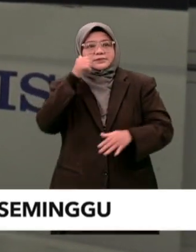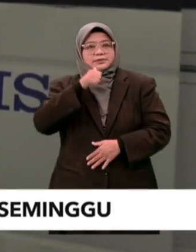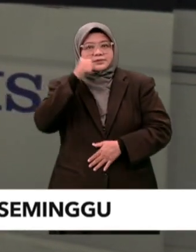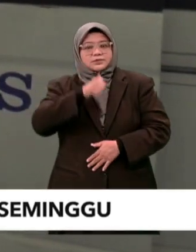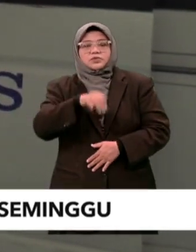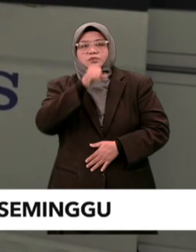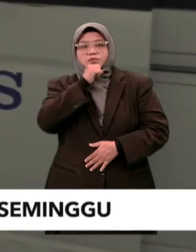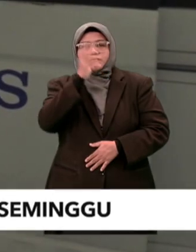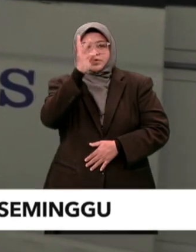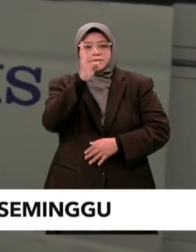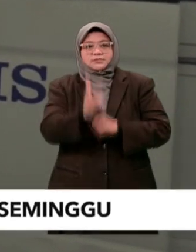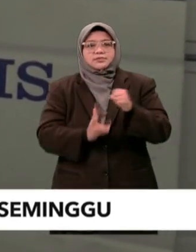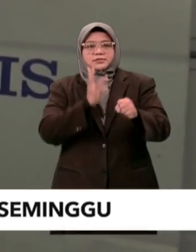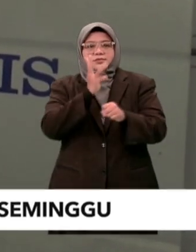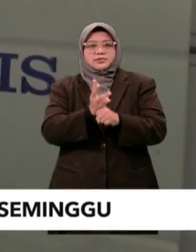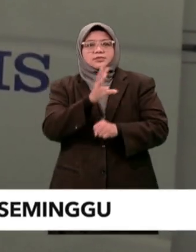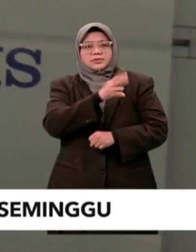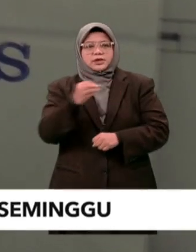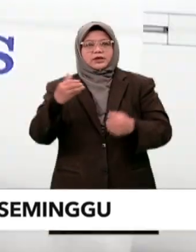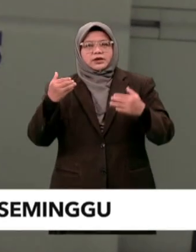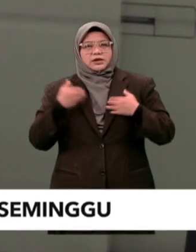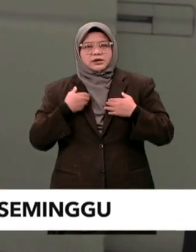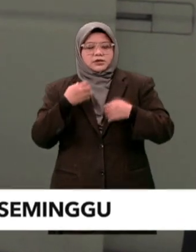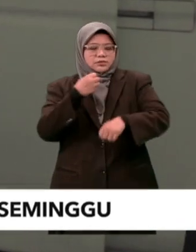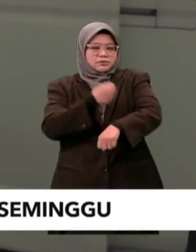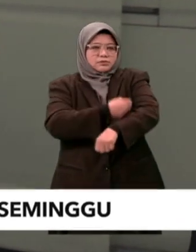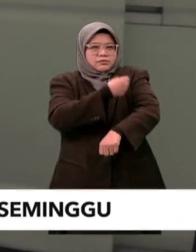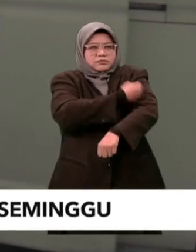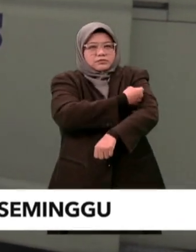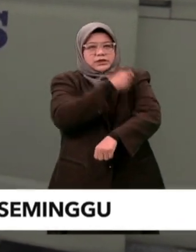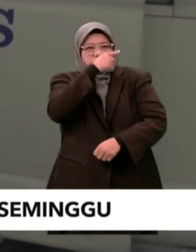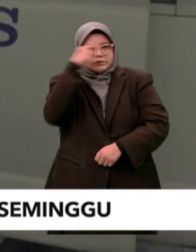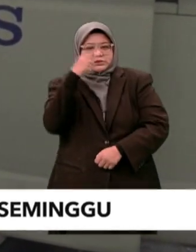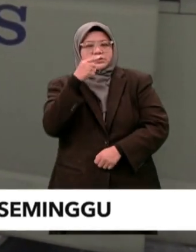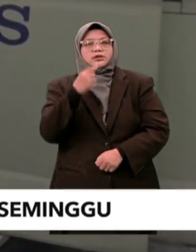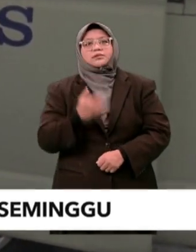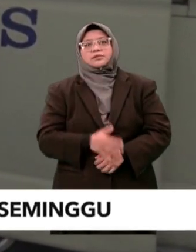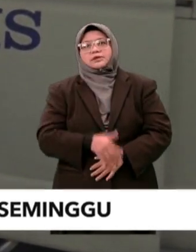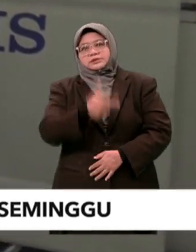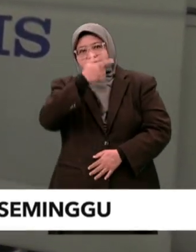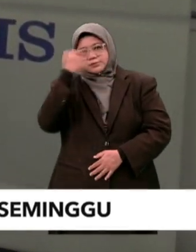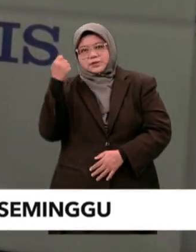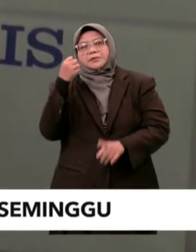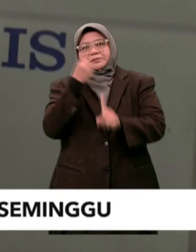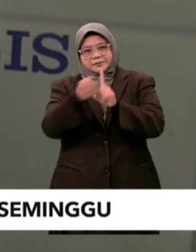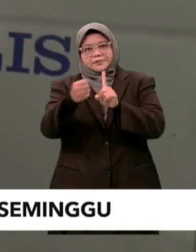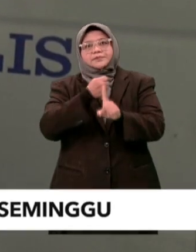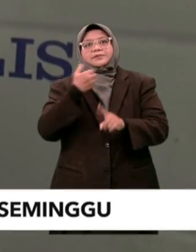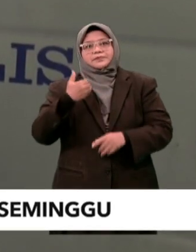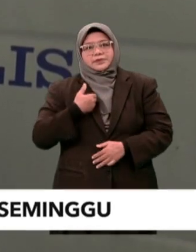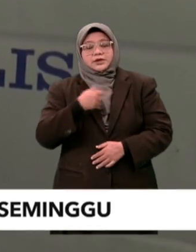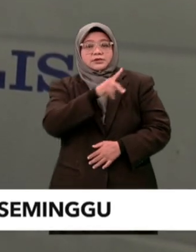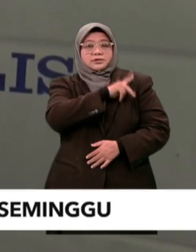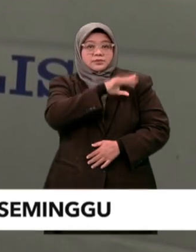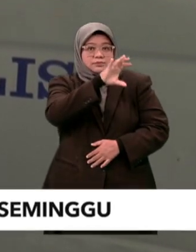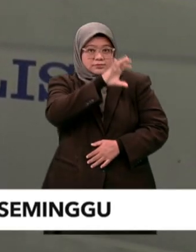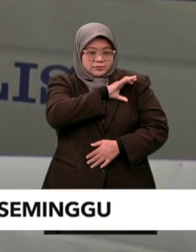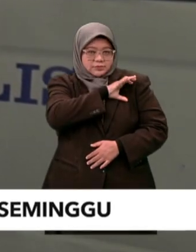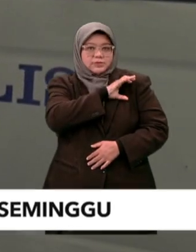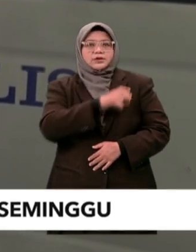berusia 6 tahun yang turut mempunyai kesan demam pada anggota badan dipercayai daerah